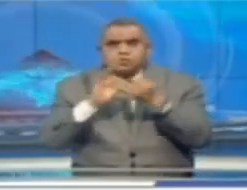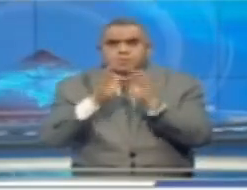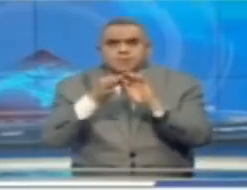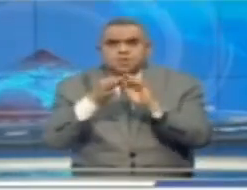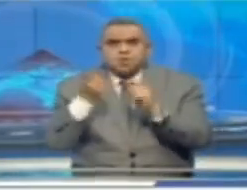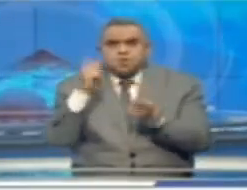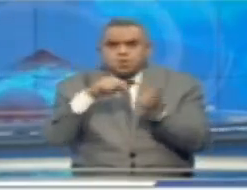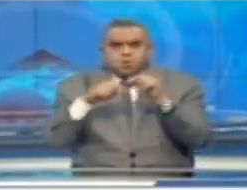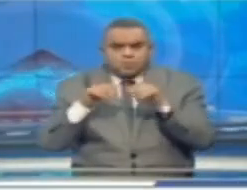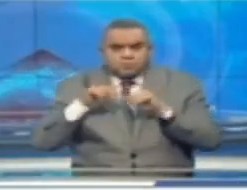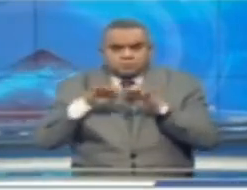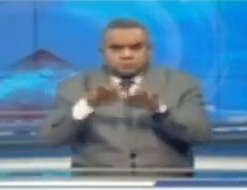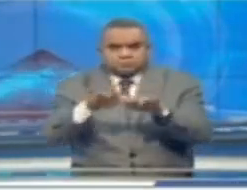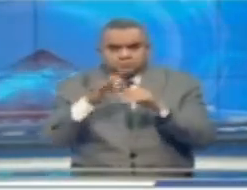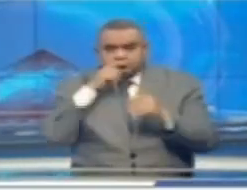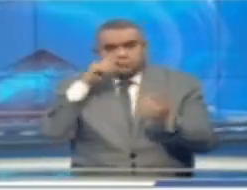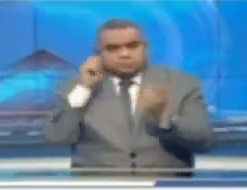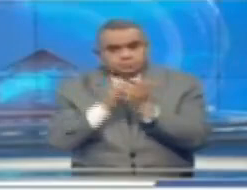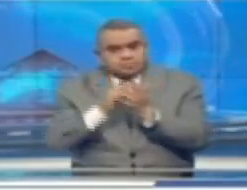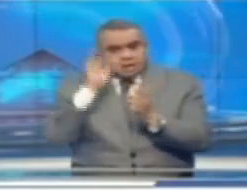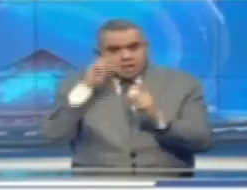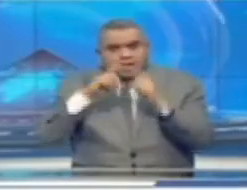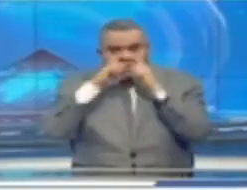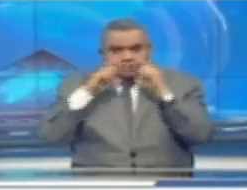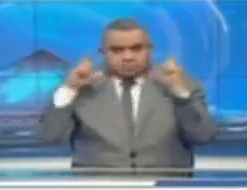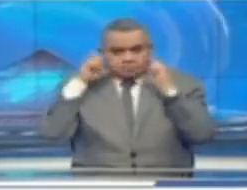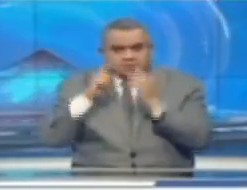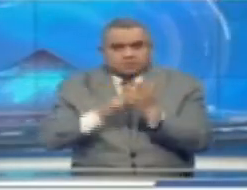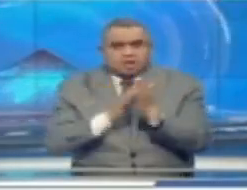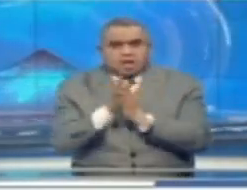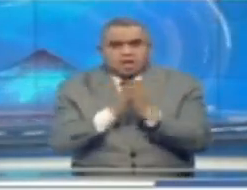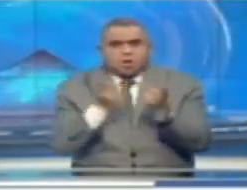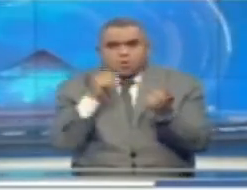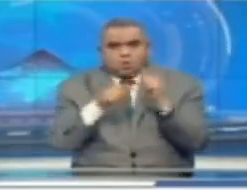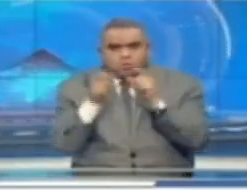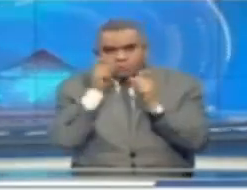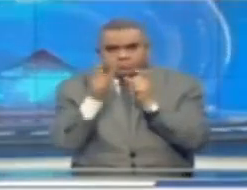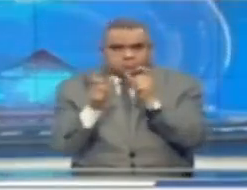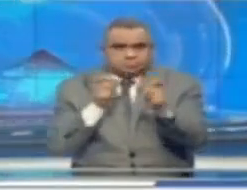زائر، وذلك مع تطبيق كامل الإجراءات الاحترازية.